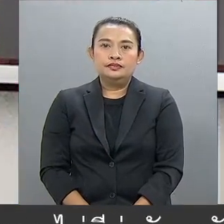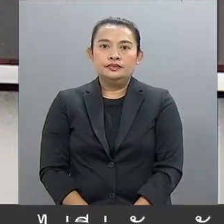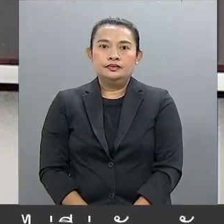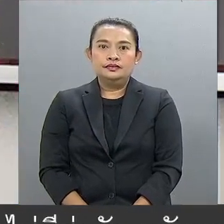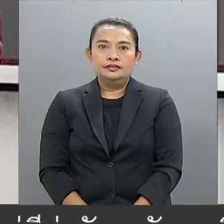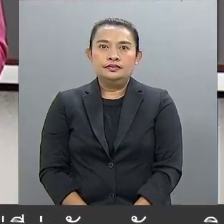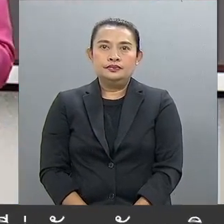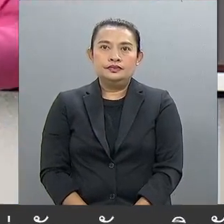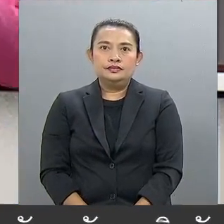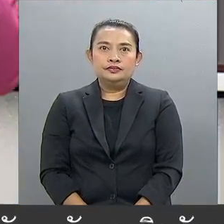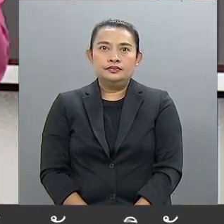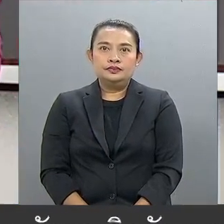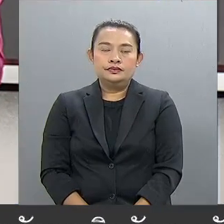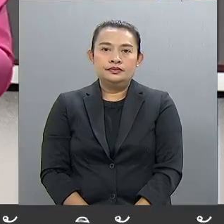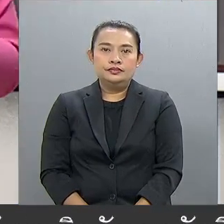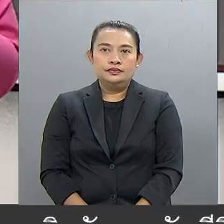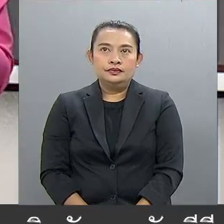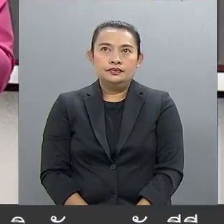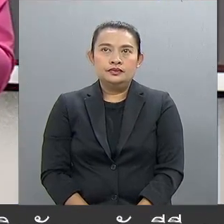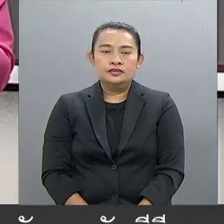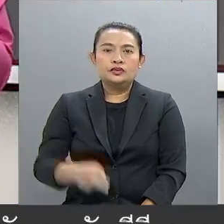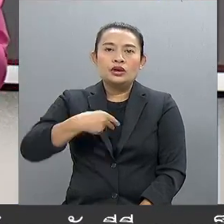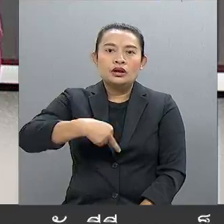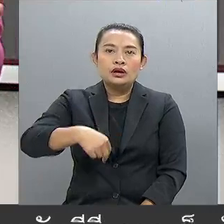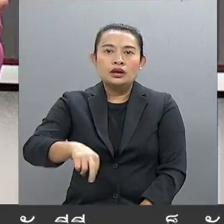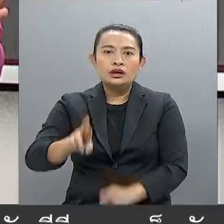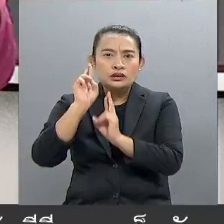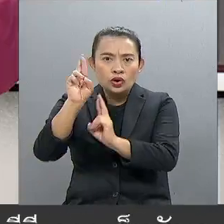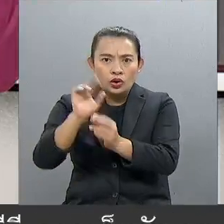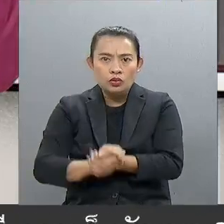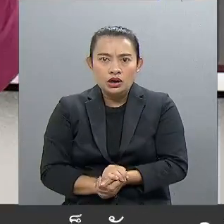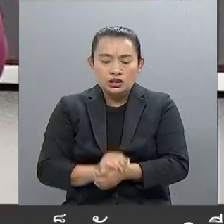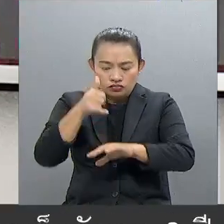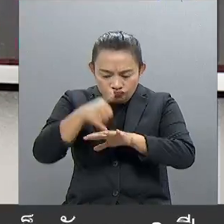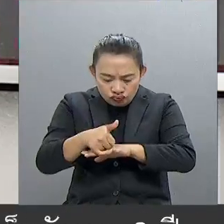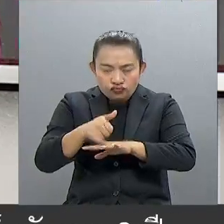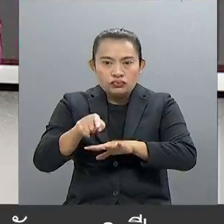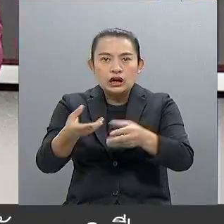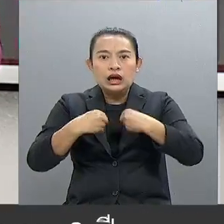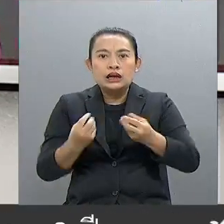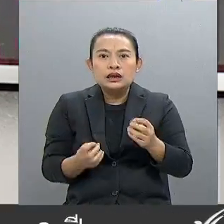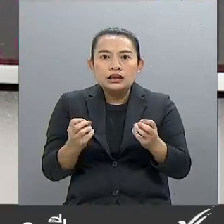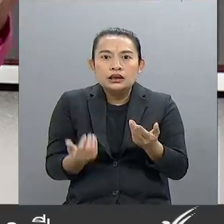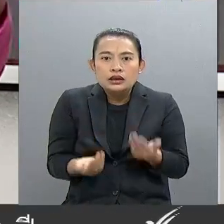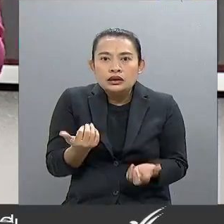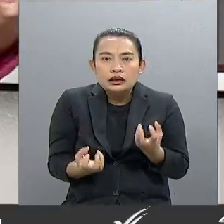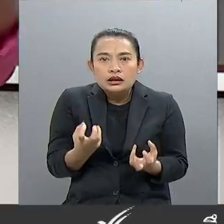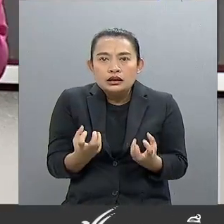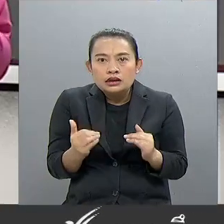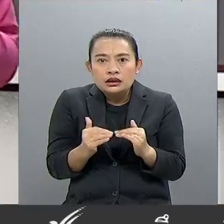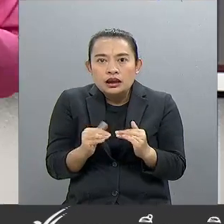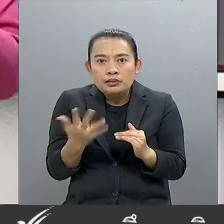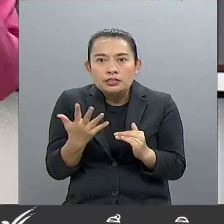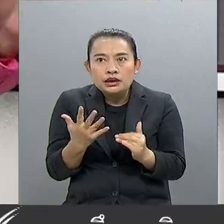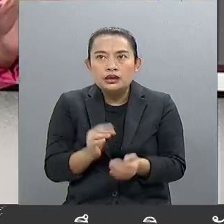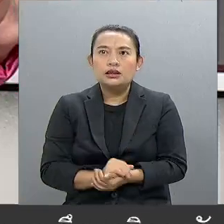แม่จะบอกว่าเดินซุ่มสี่ซุ่มห้าไปตกท่อเองนี่ก็คงจะไม่เป็นธรรมกับผู้ที่ประสบเหตุนะคะเพราะว่าจริงๆแล้วภาระ